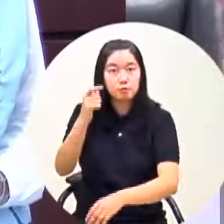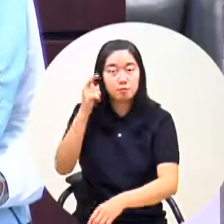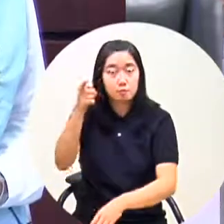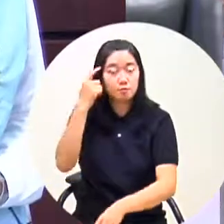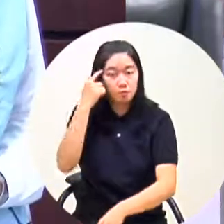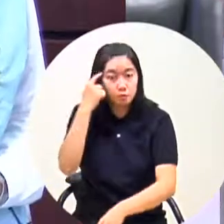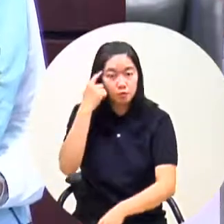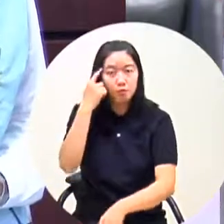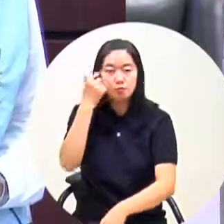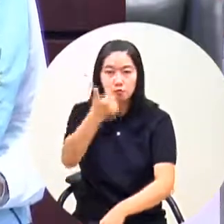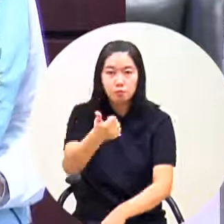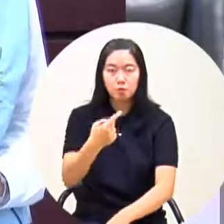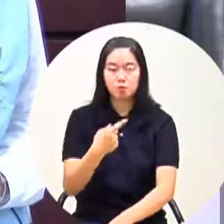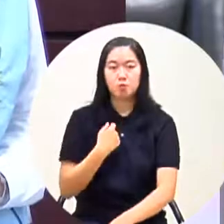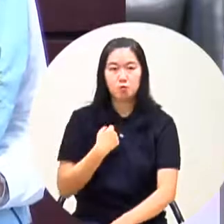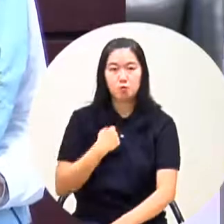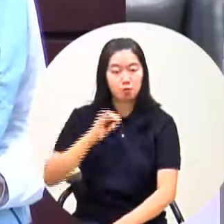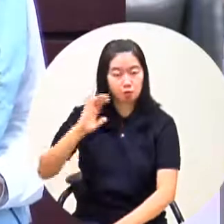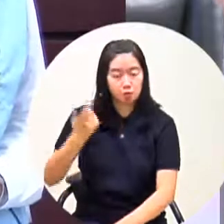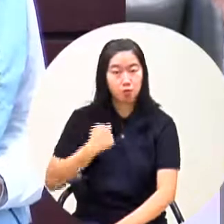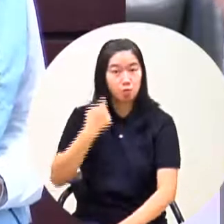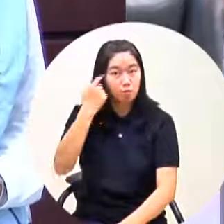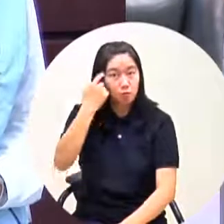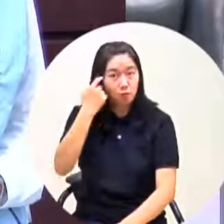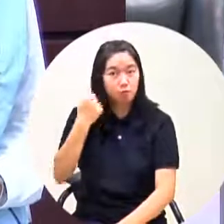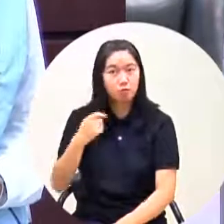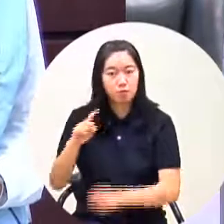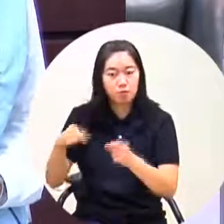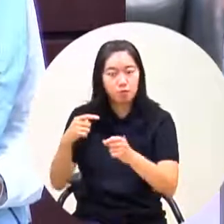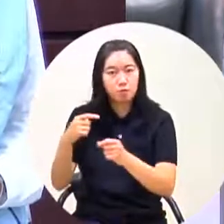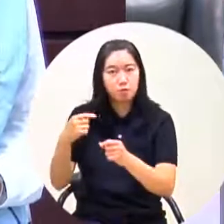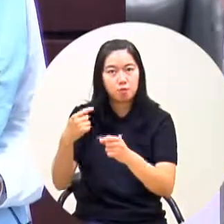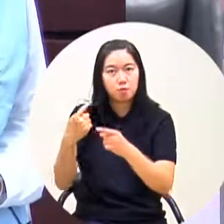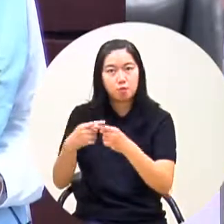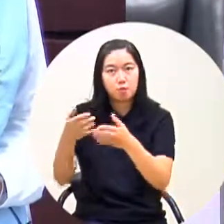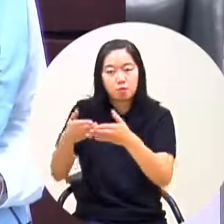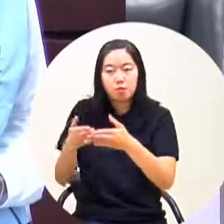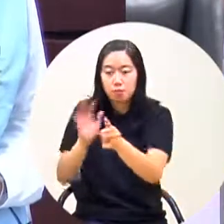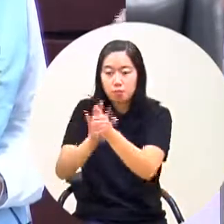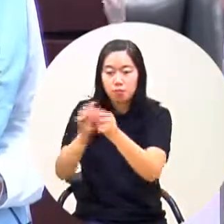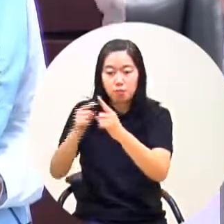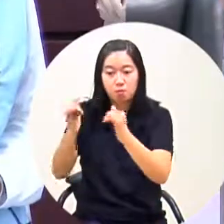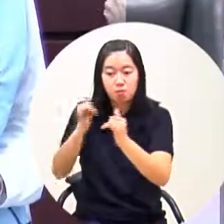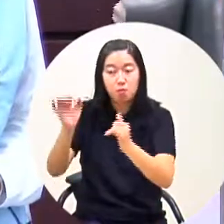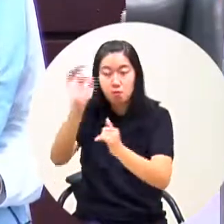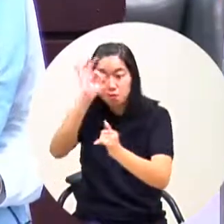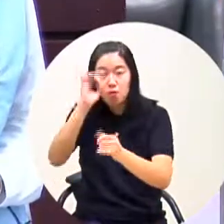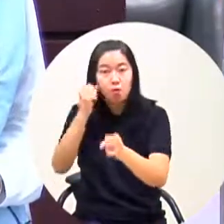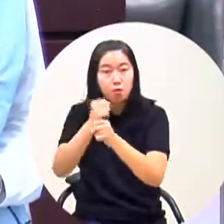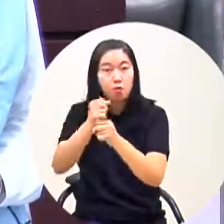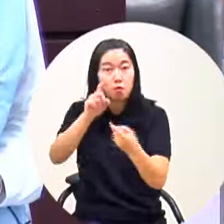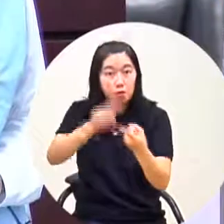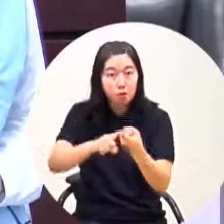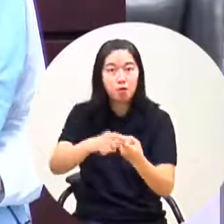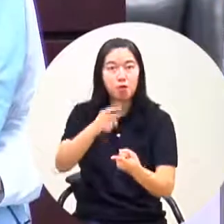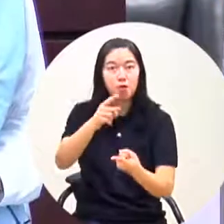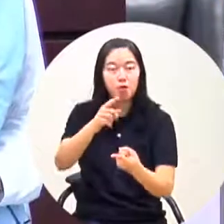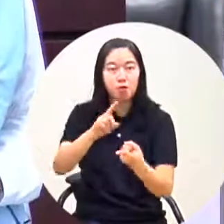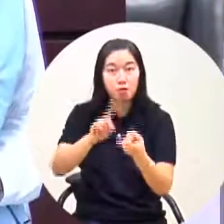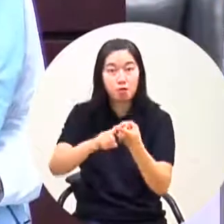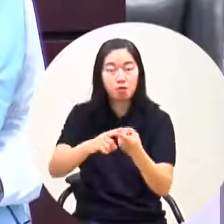是我觉得是应该为我们劳工来找工作来为首要了哈。但